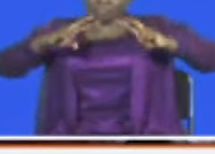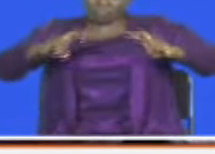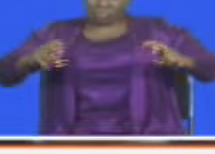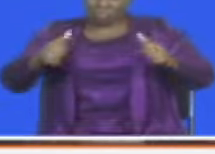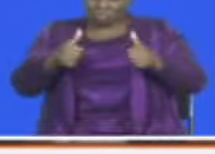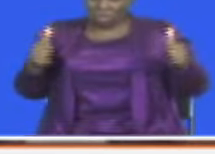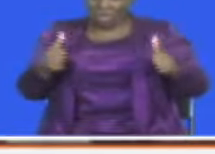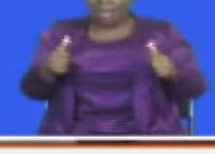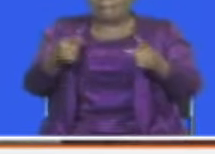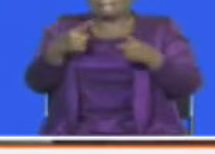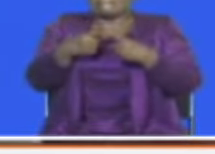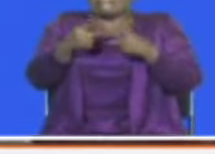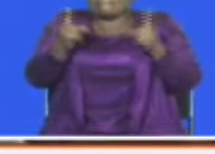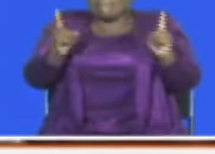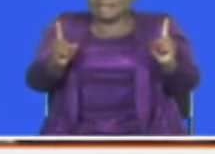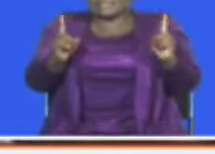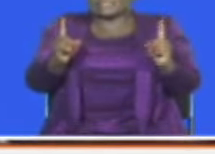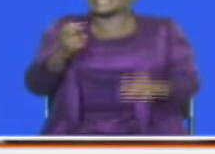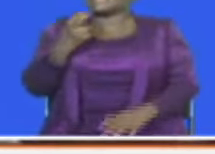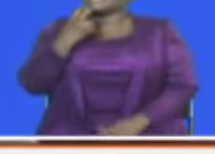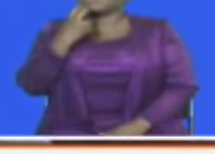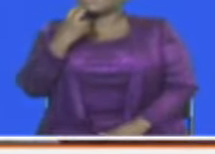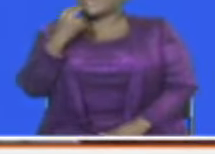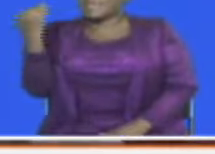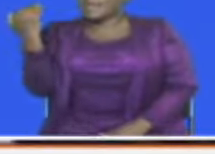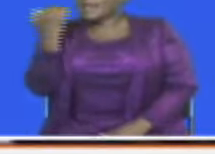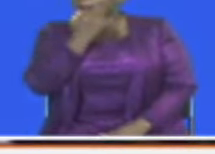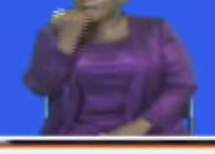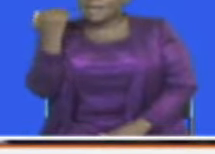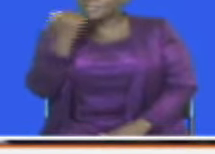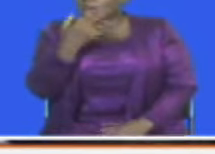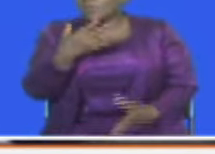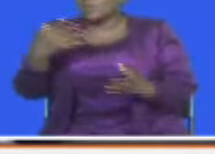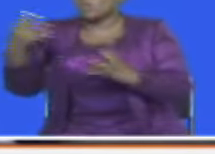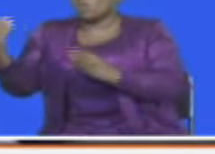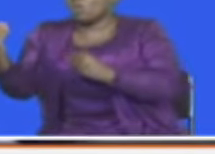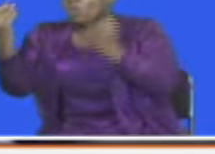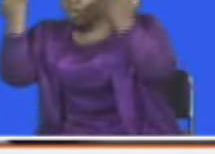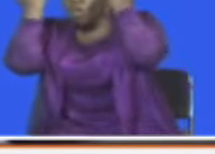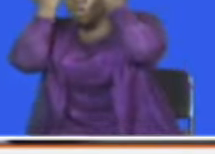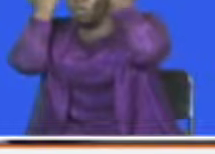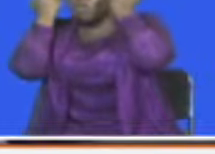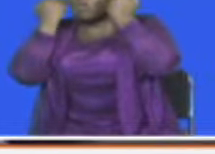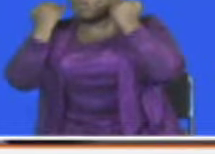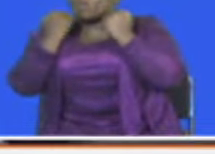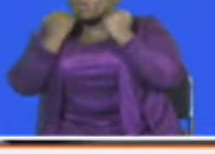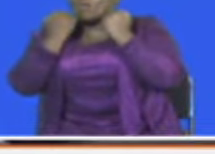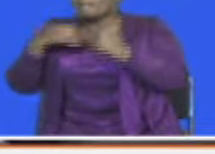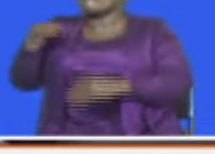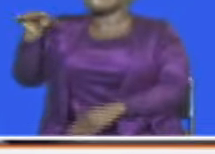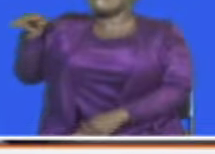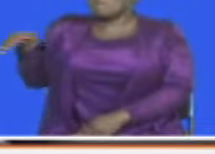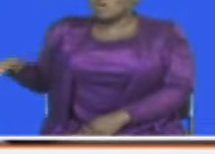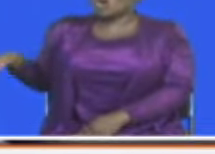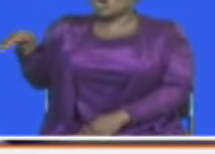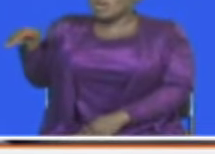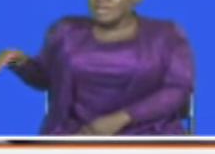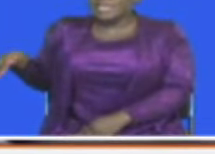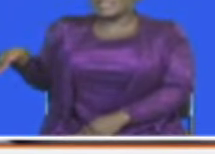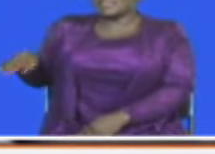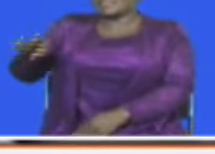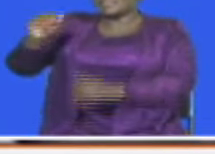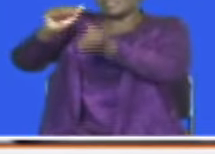vilivyo. Hata hivyo, Jumanne Gachagua alifika Milimani mahakamani mapema mwendo wa